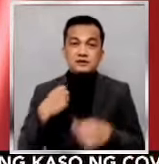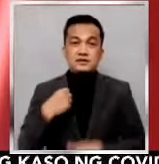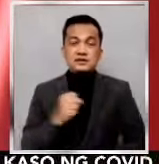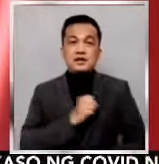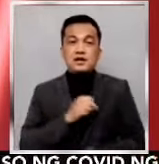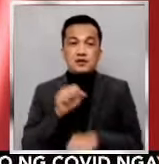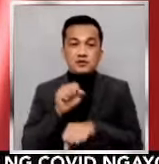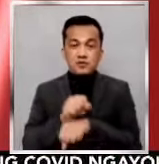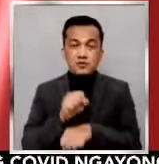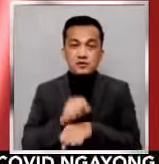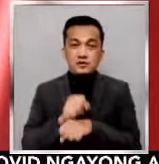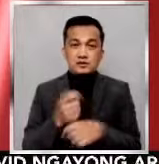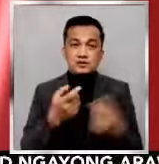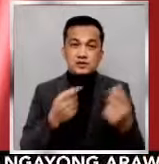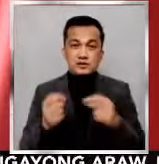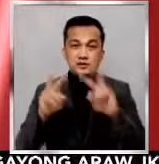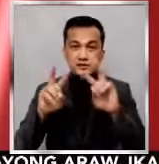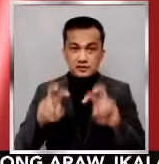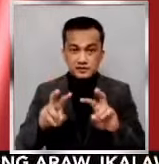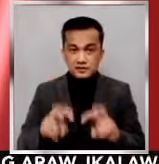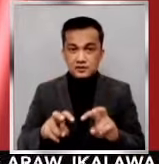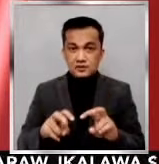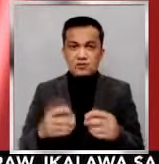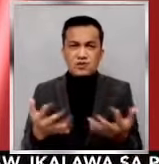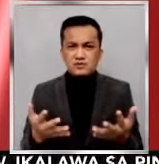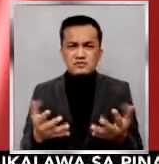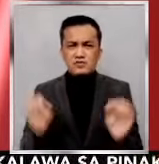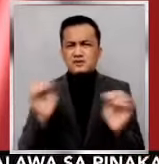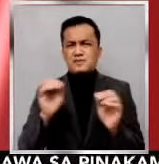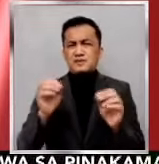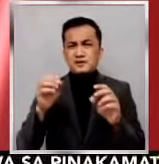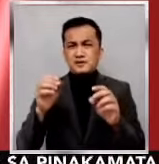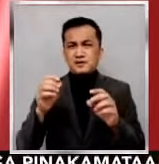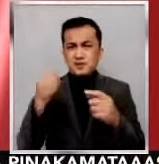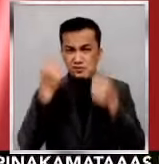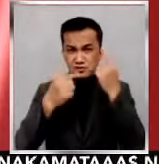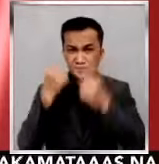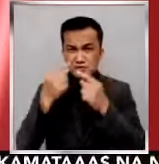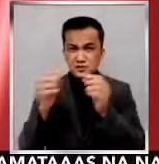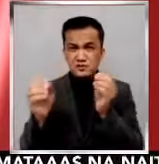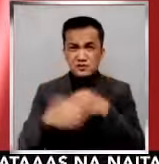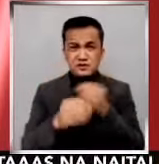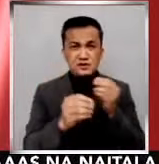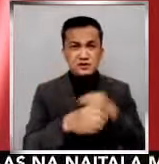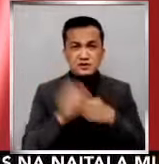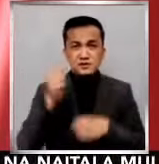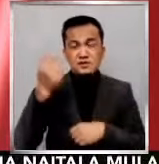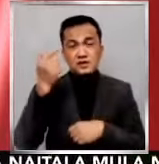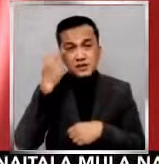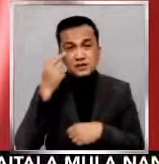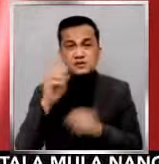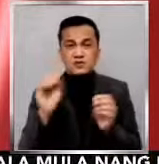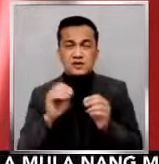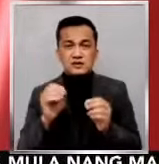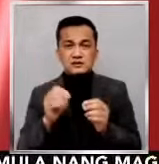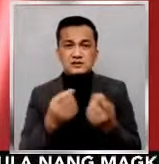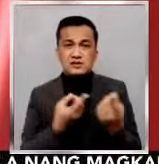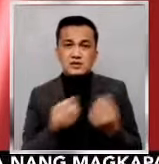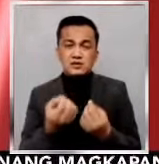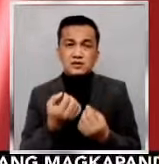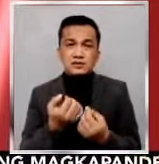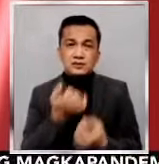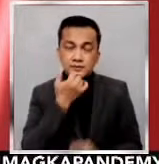isinagawang investigasyon. Wala raw dapat ipag-alala ang mga opisina ng gobyerno kung wala naman silang ginagawang masama.